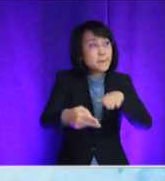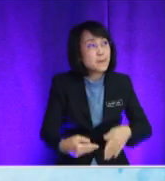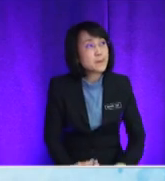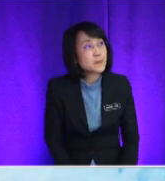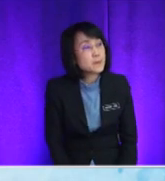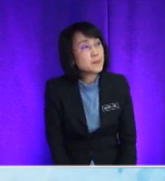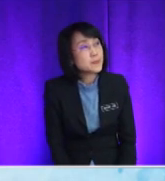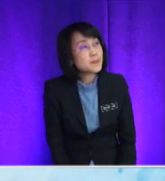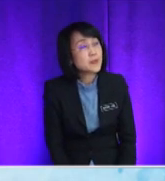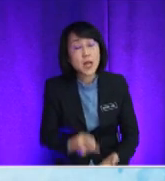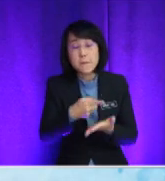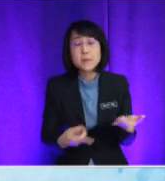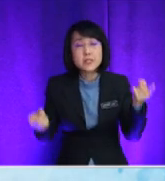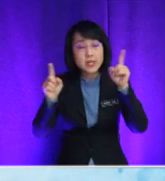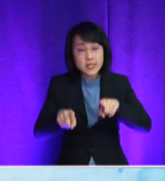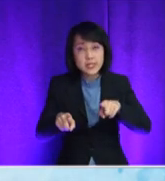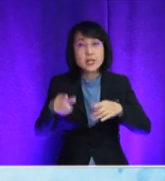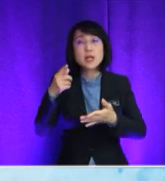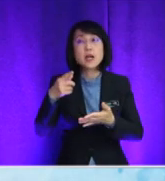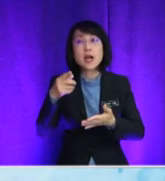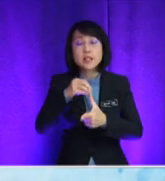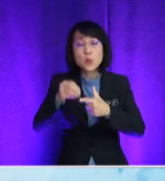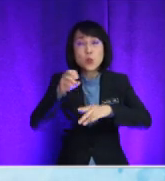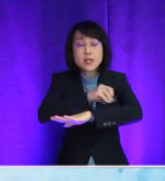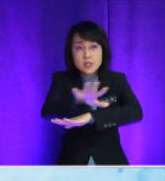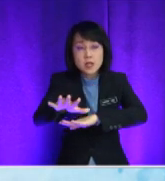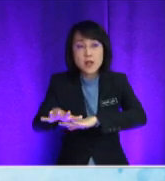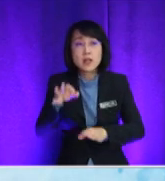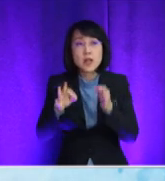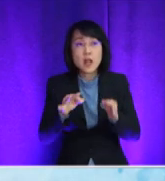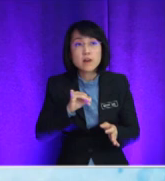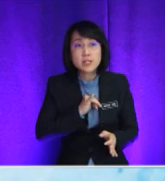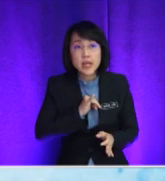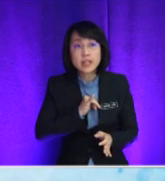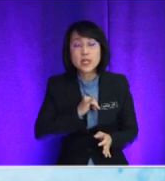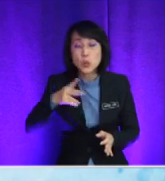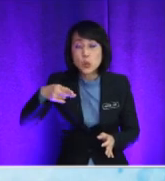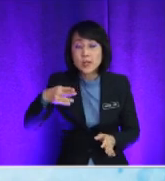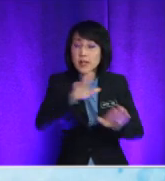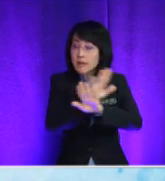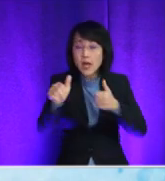aku akan jadi ataupun kesan kalau saya menggunting Faber ini tidak mengikuti